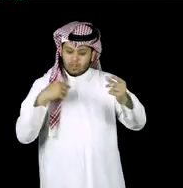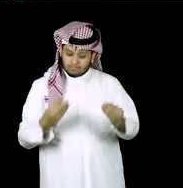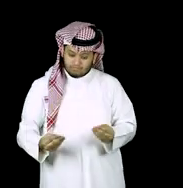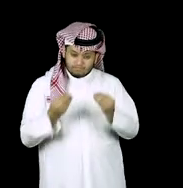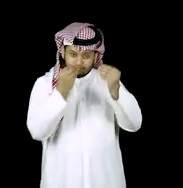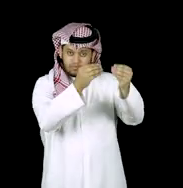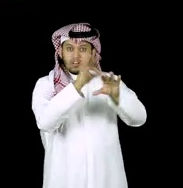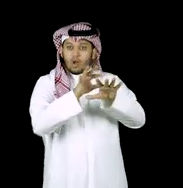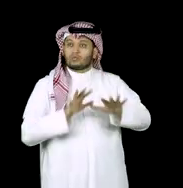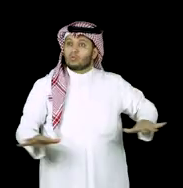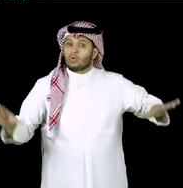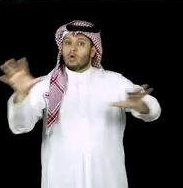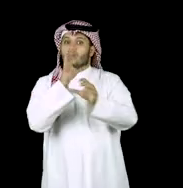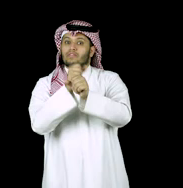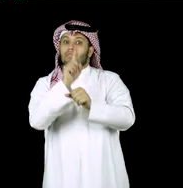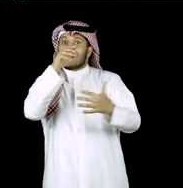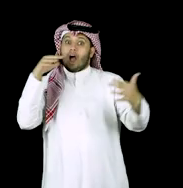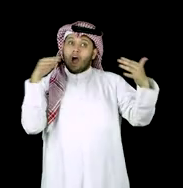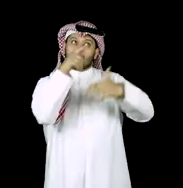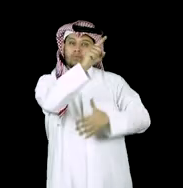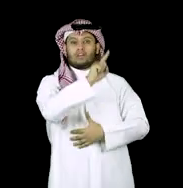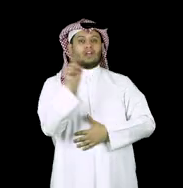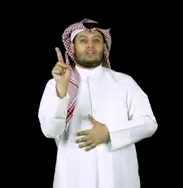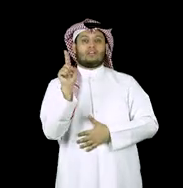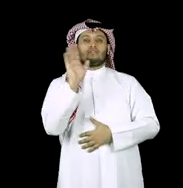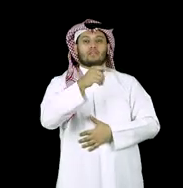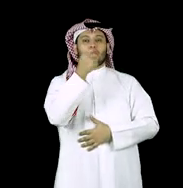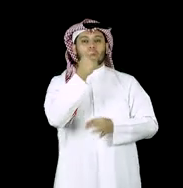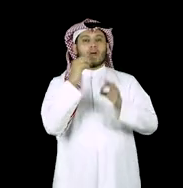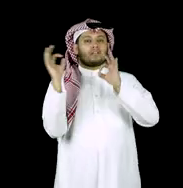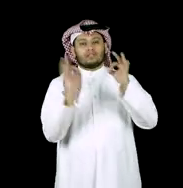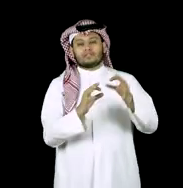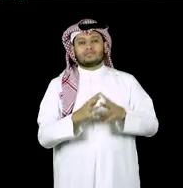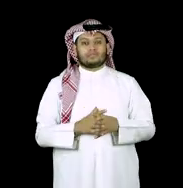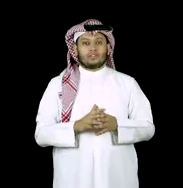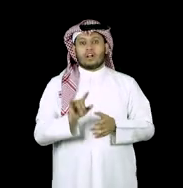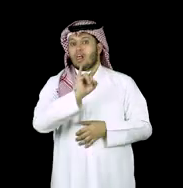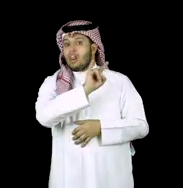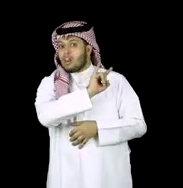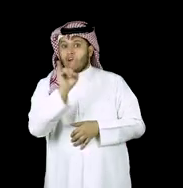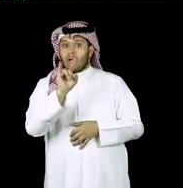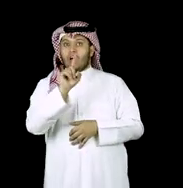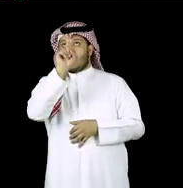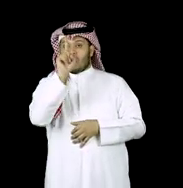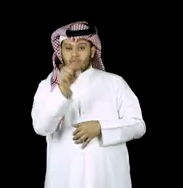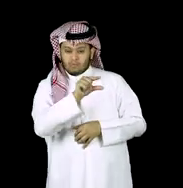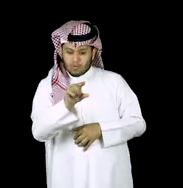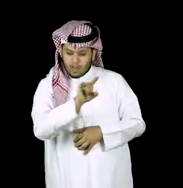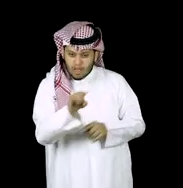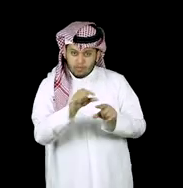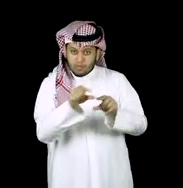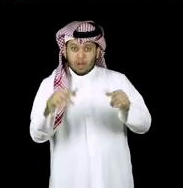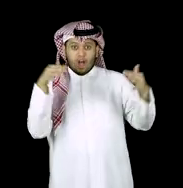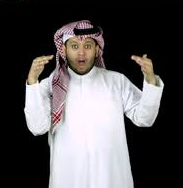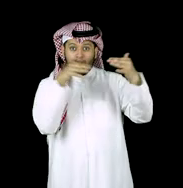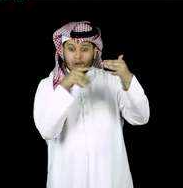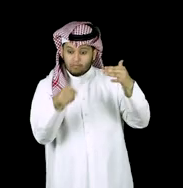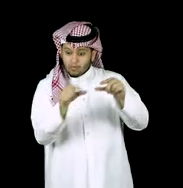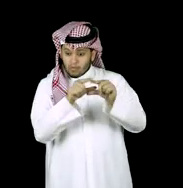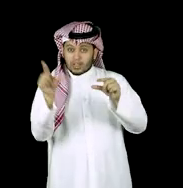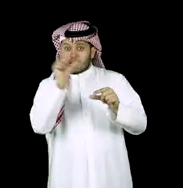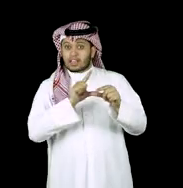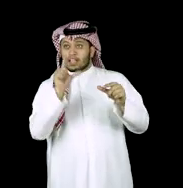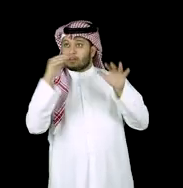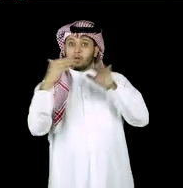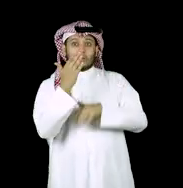لجميع البشر إلا المحاربين. قال تعالى: لا ينهاكم الله عن الذين لم يقاتلوكم في الدين